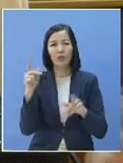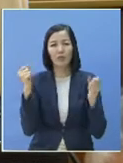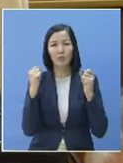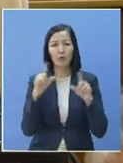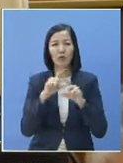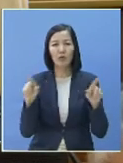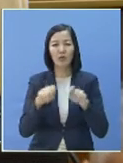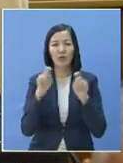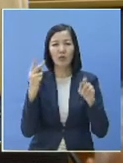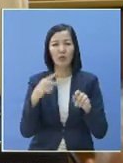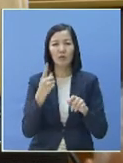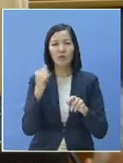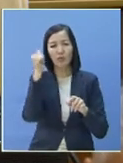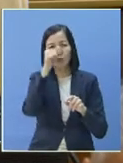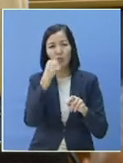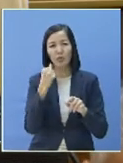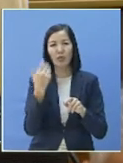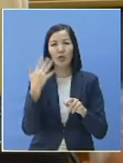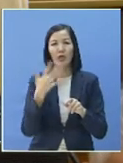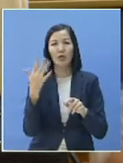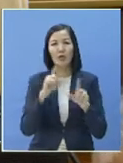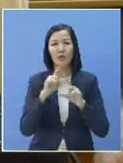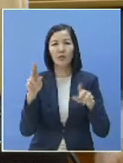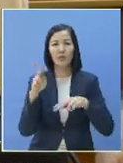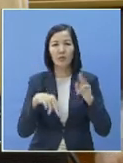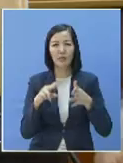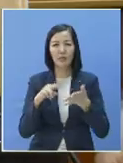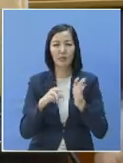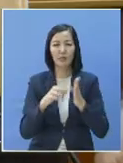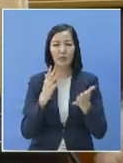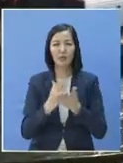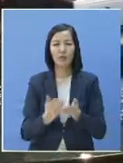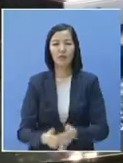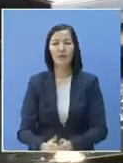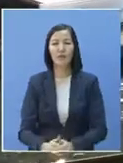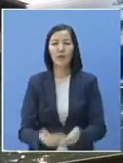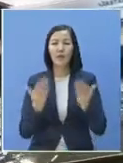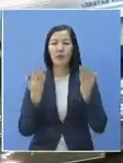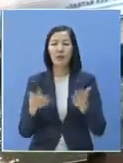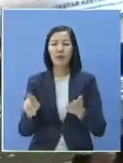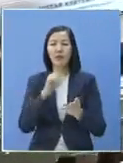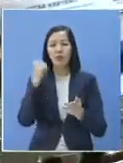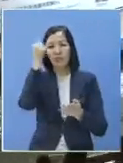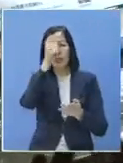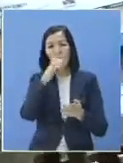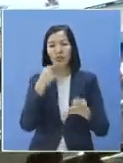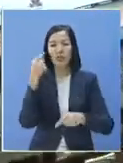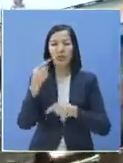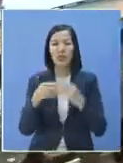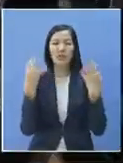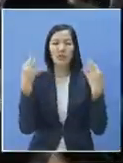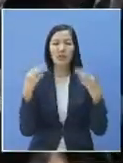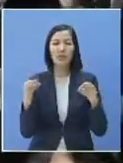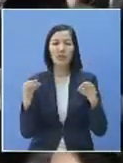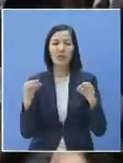21 жылы 55 кешен салынады деп жоспарланған. Биылғы жастар жылы келесі жылы еріктілер жылы